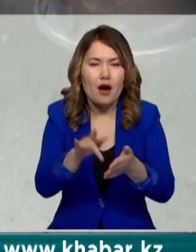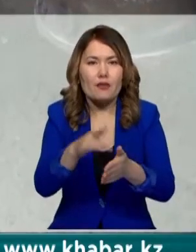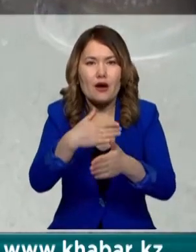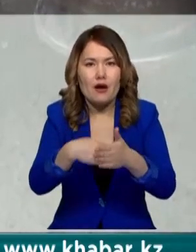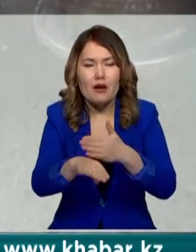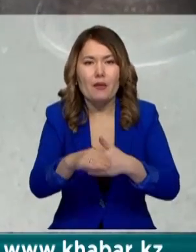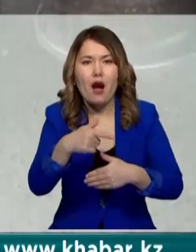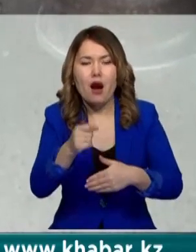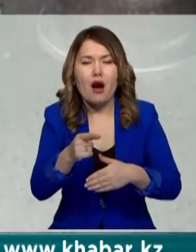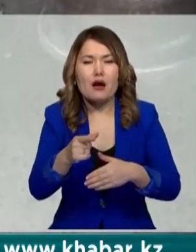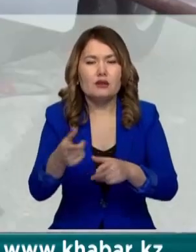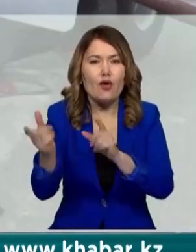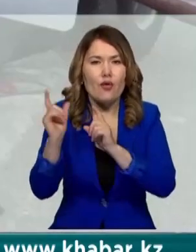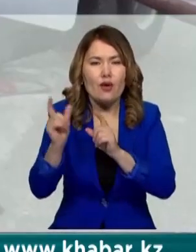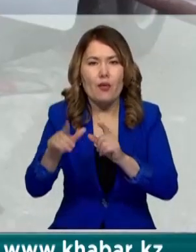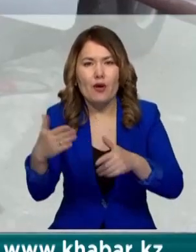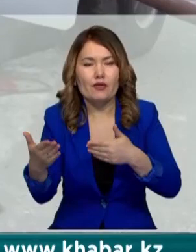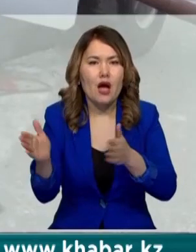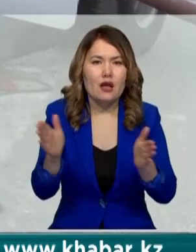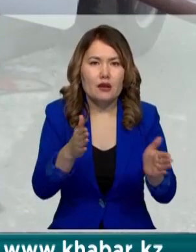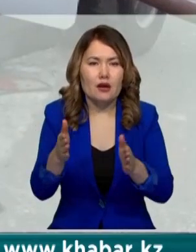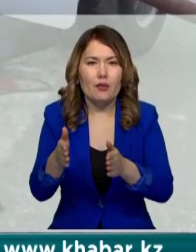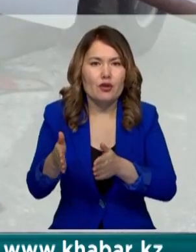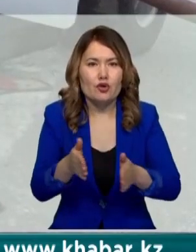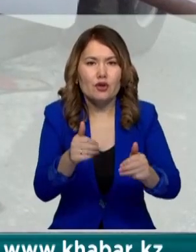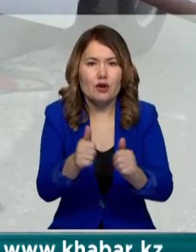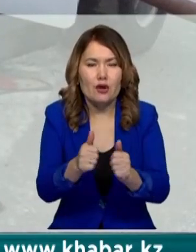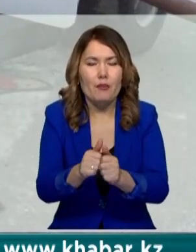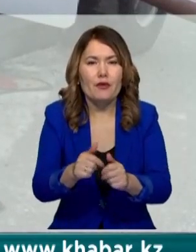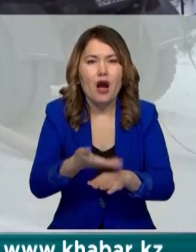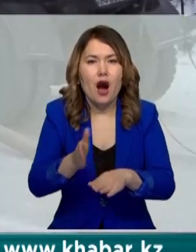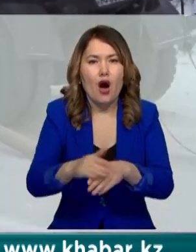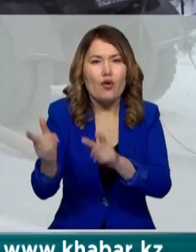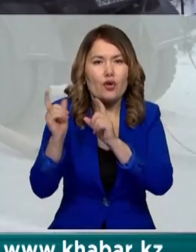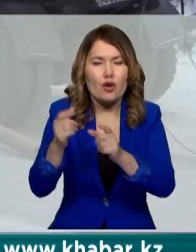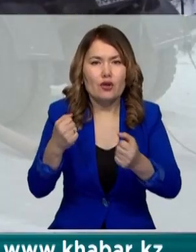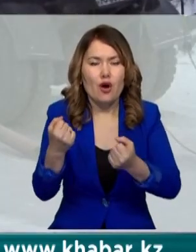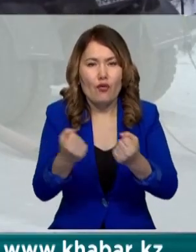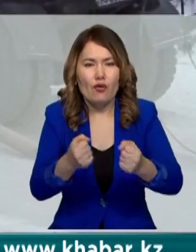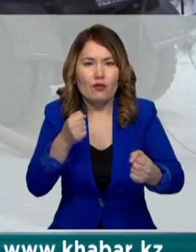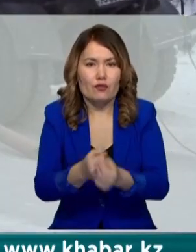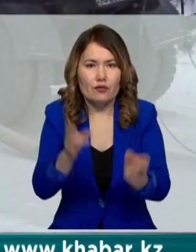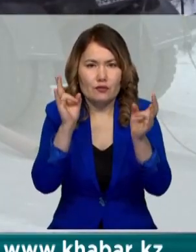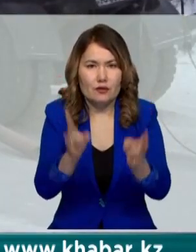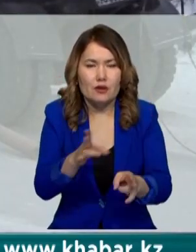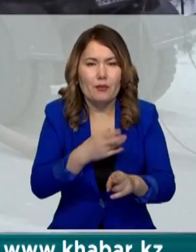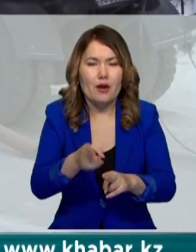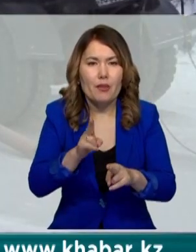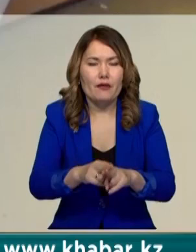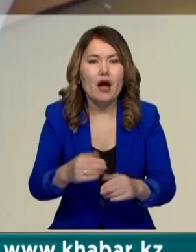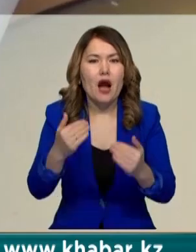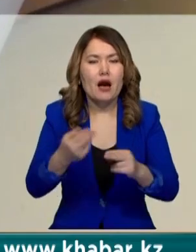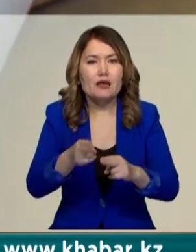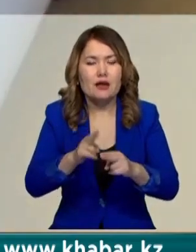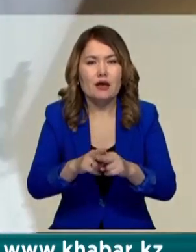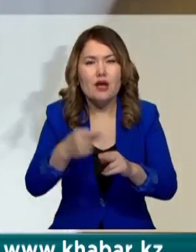газ көлігі кенеттен оң мен солға теңселіп, жолдың жиегінде тұрған ауыр жүк көлігіне соғылған. Төтенше жағдайлар қызметкерлеріне